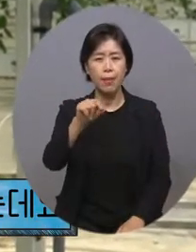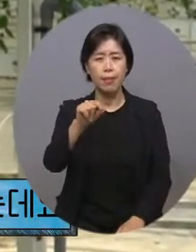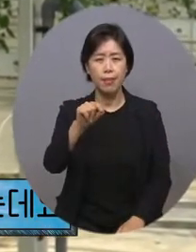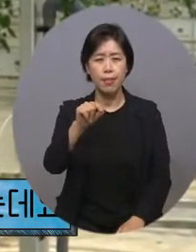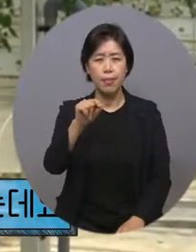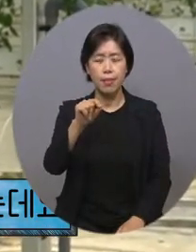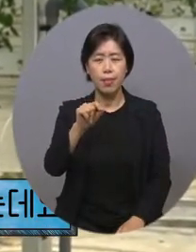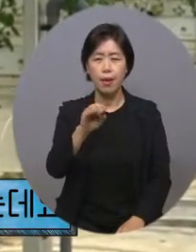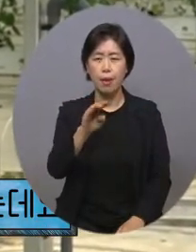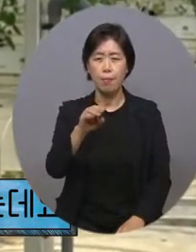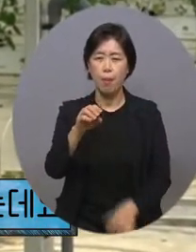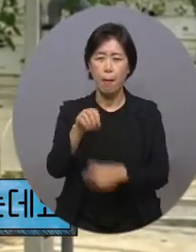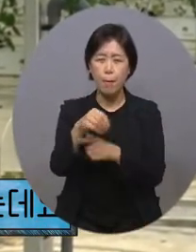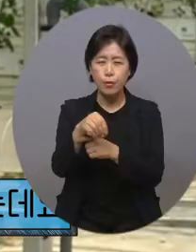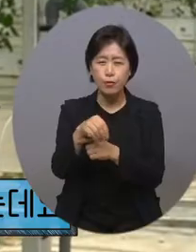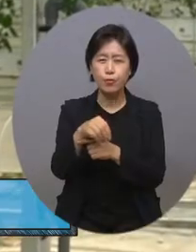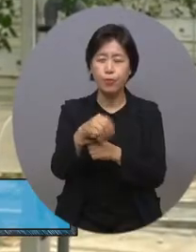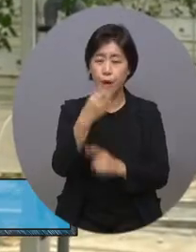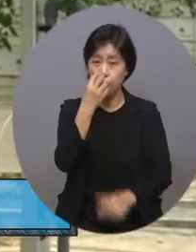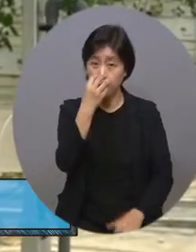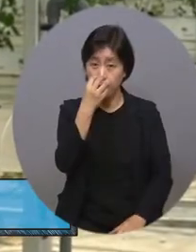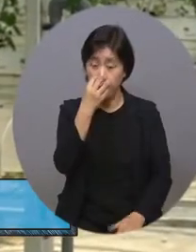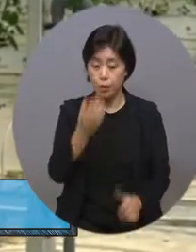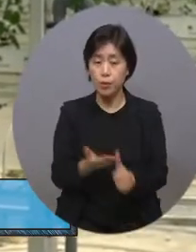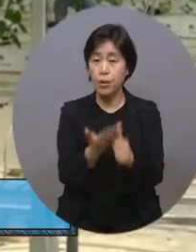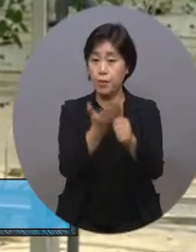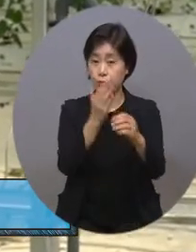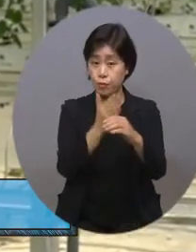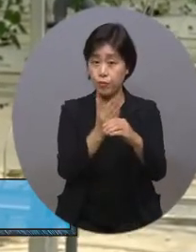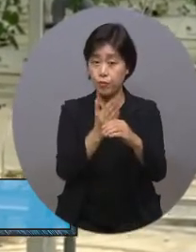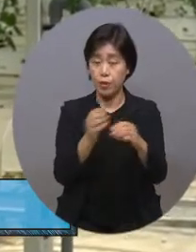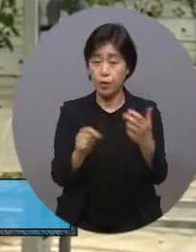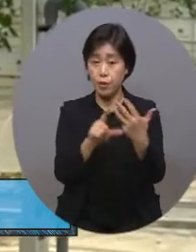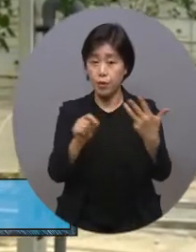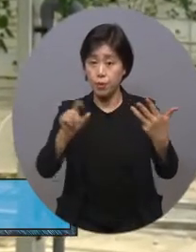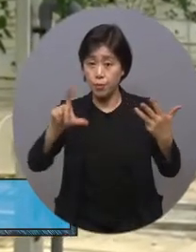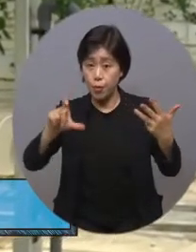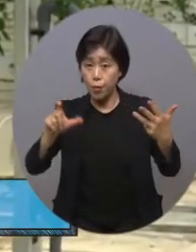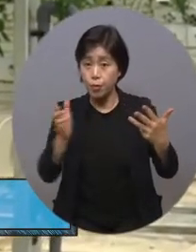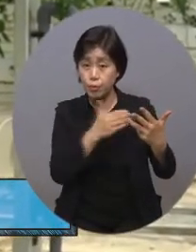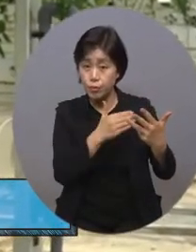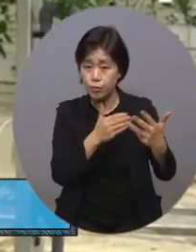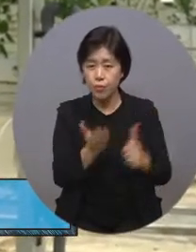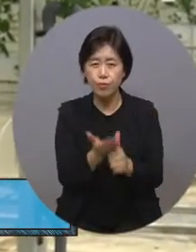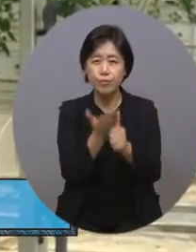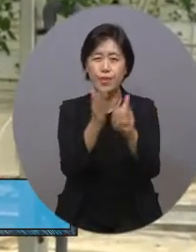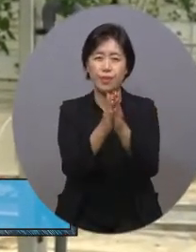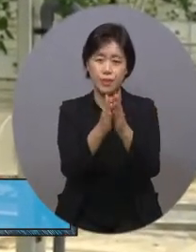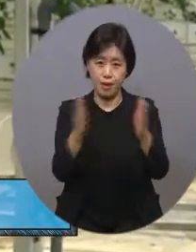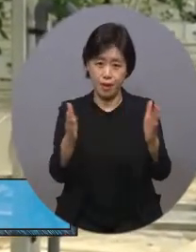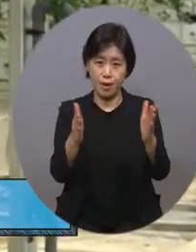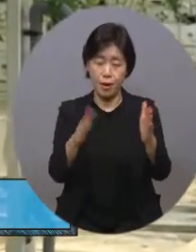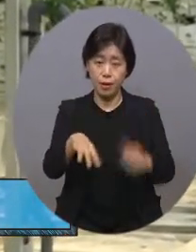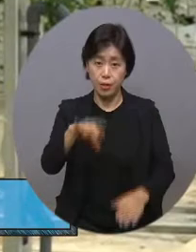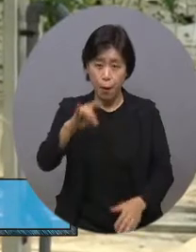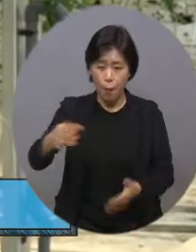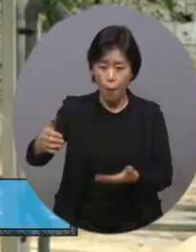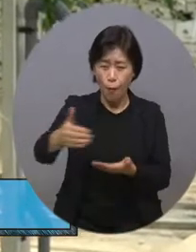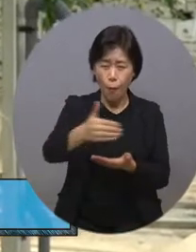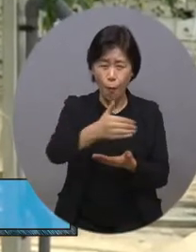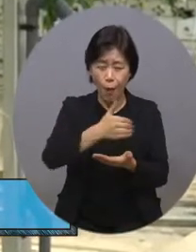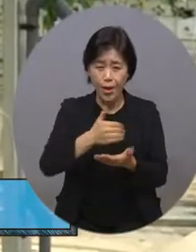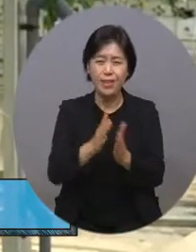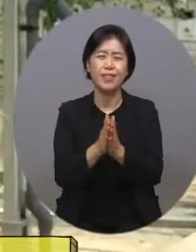정도의 방울토마토를 재배하고 있는데요. 올해 8월 15일부터 저희가 재배하기 시작해서 이제 첫 수확을 지금